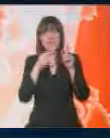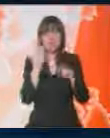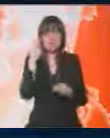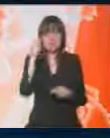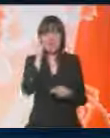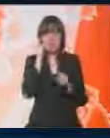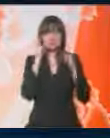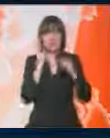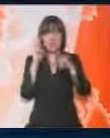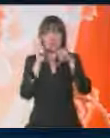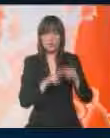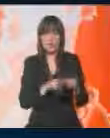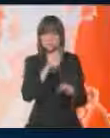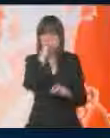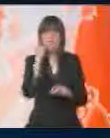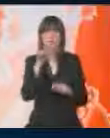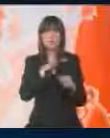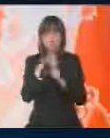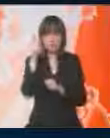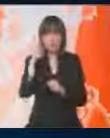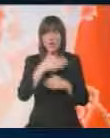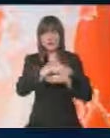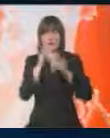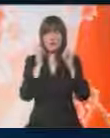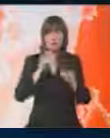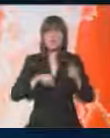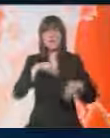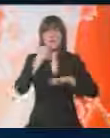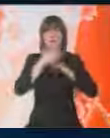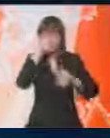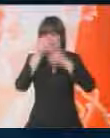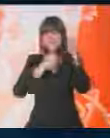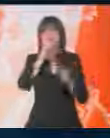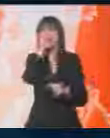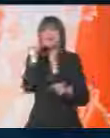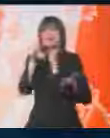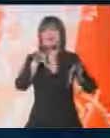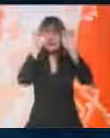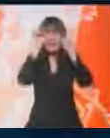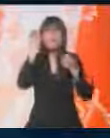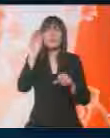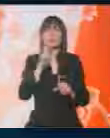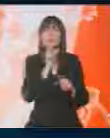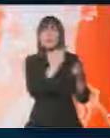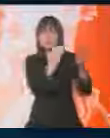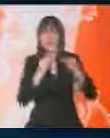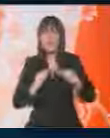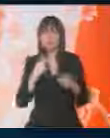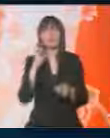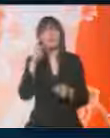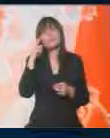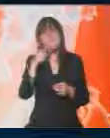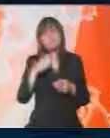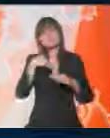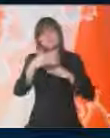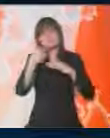ljudi će za sada ostati. Da li će se protiv njih otvoriti sad ili kasnije istraga, da li će oni shvatiti poruke koje im dolaze, o tom